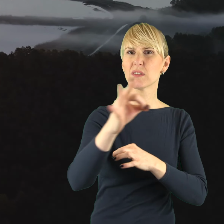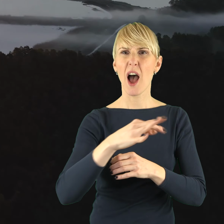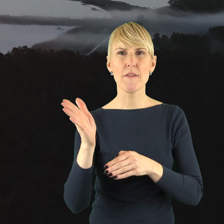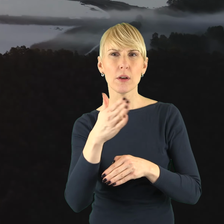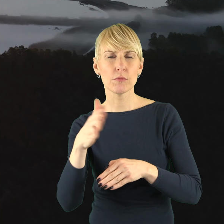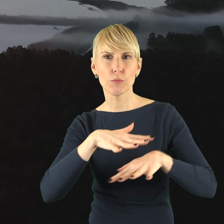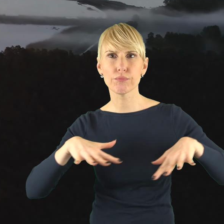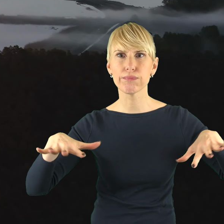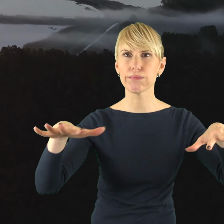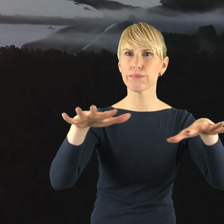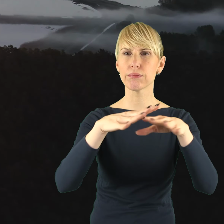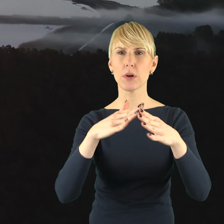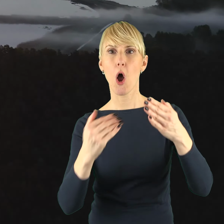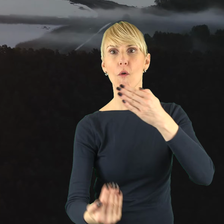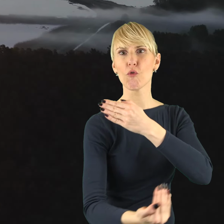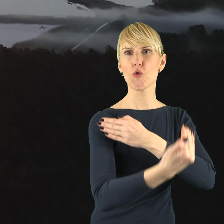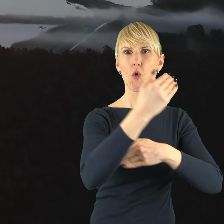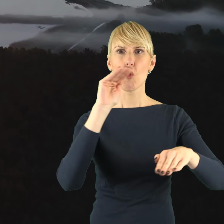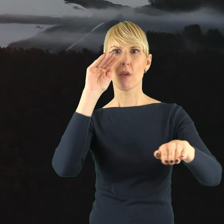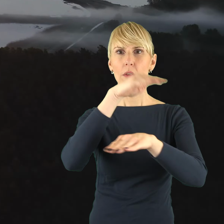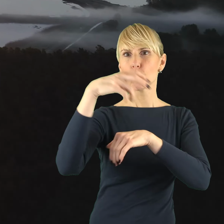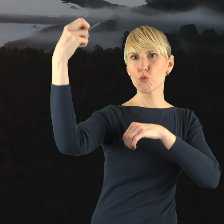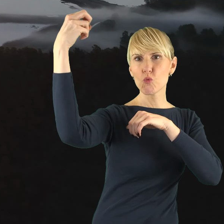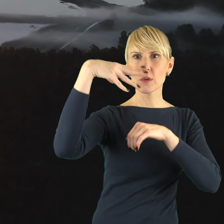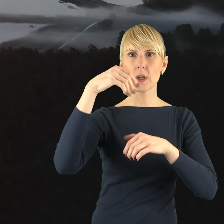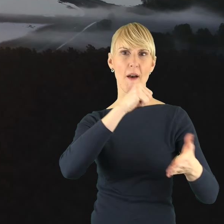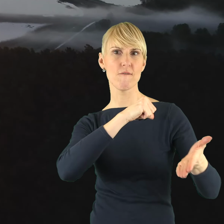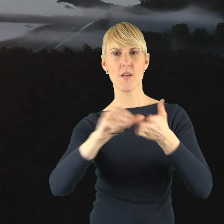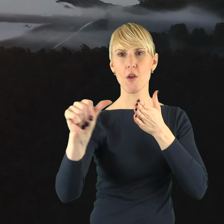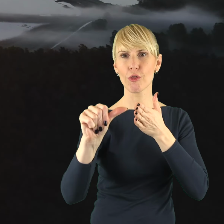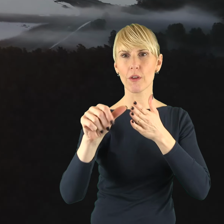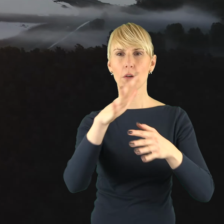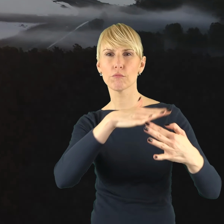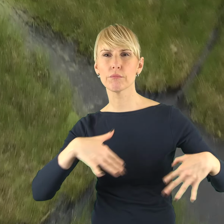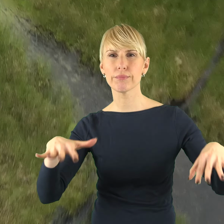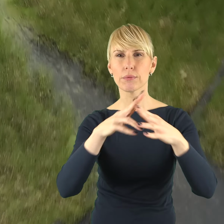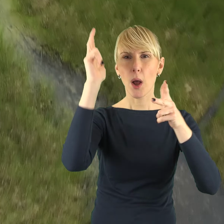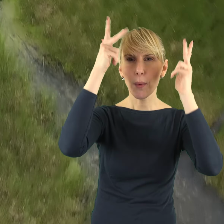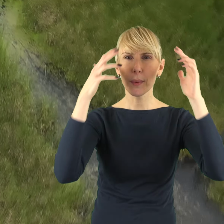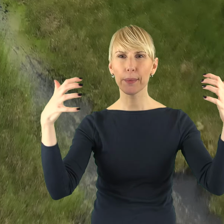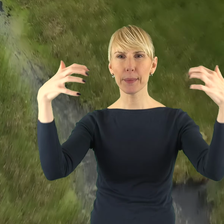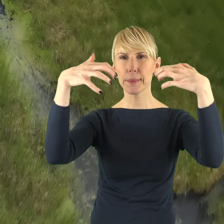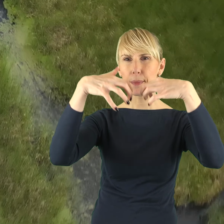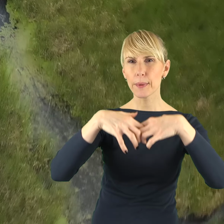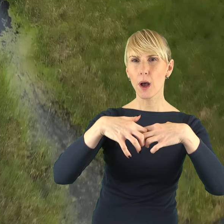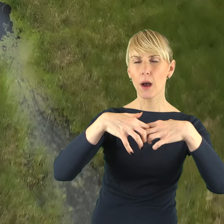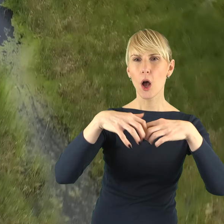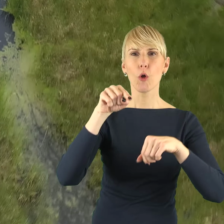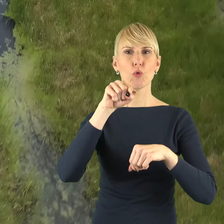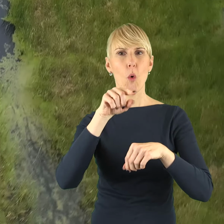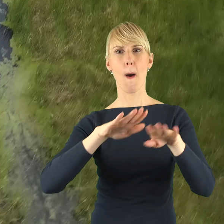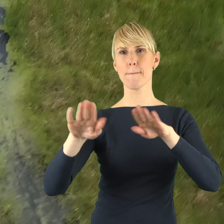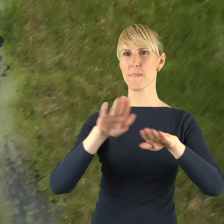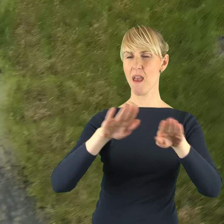stawów rybnych, wyjątkowe wschody i zachody słońca oraz spektakularne rykowiska powodują,